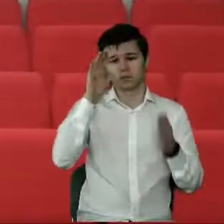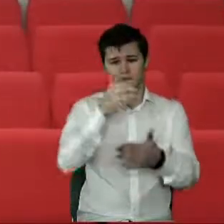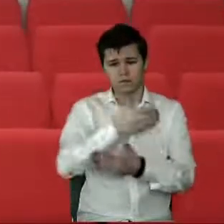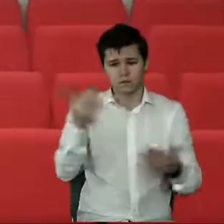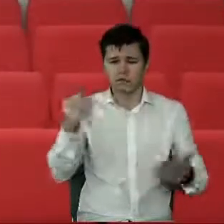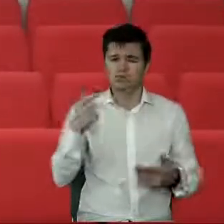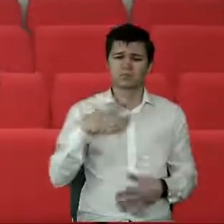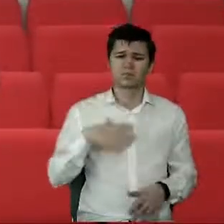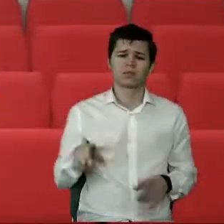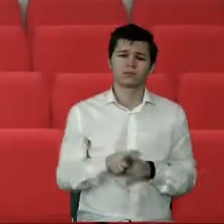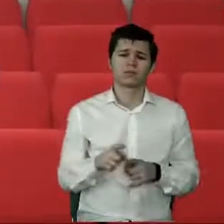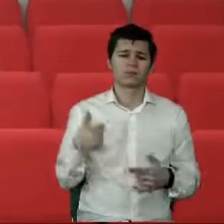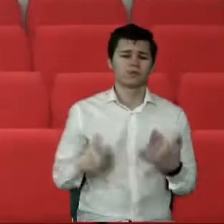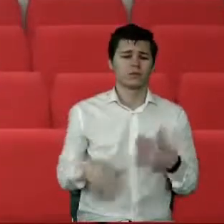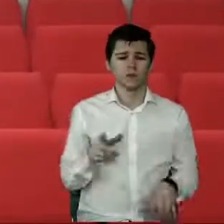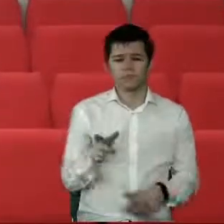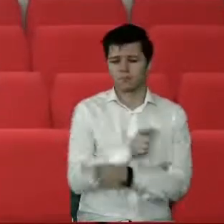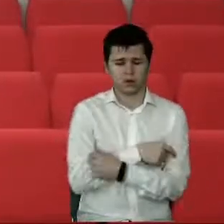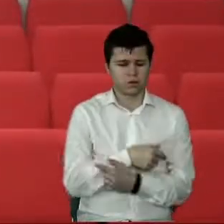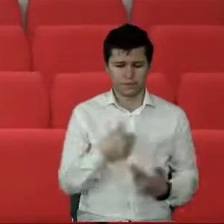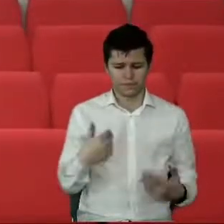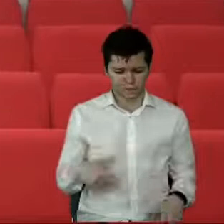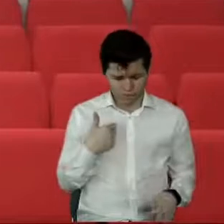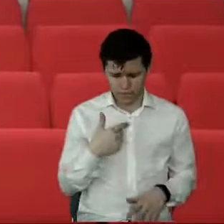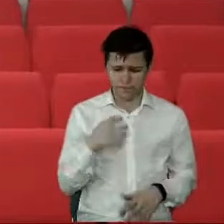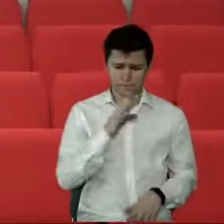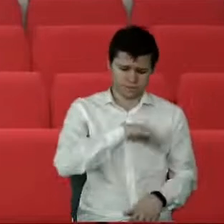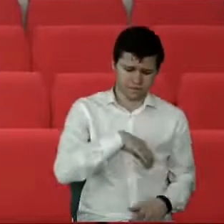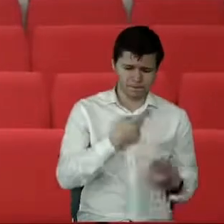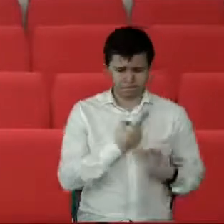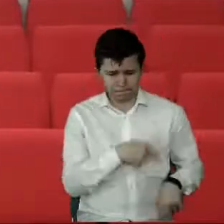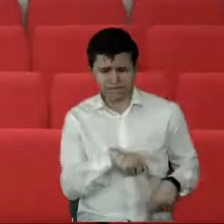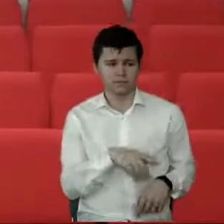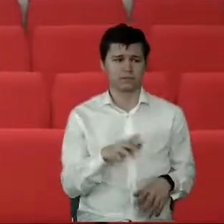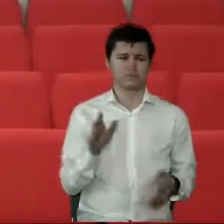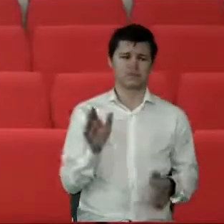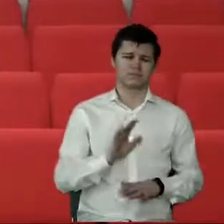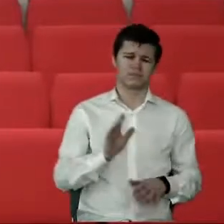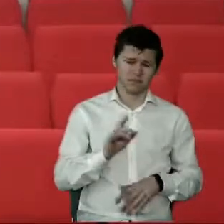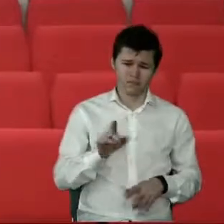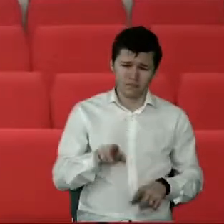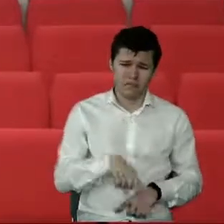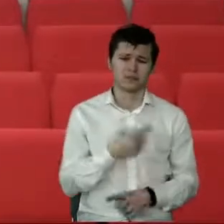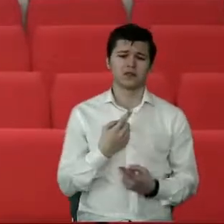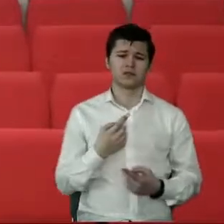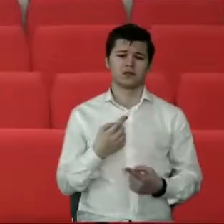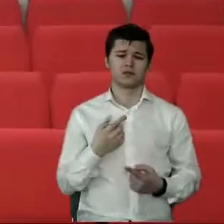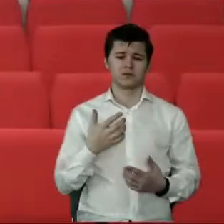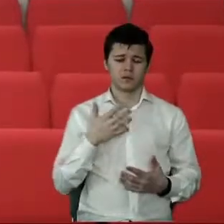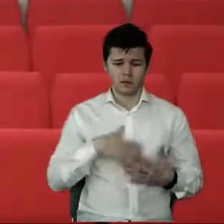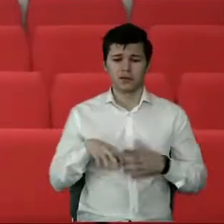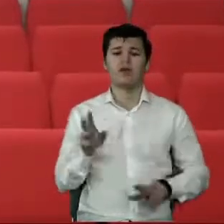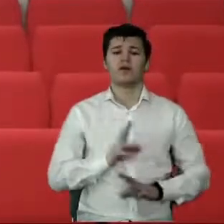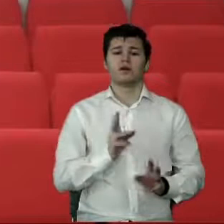Господь, дабы наши руки не ослабевали. Не ослабевали в молитвах, дабы не было этого уныния в наших сердцах, когда вот мы ничего не